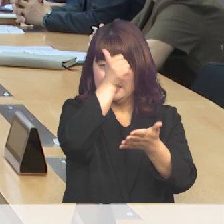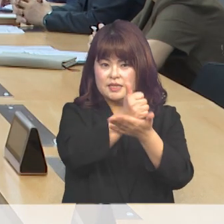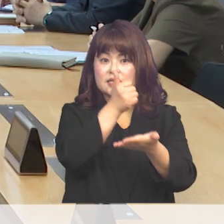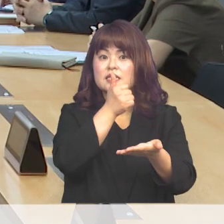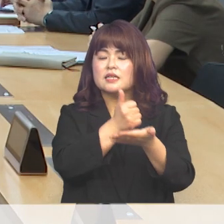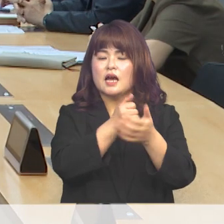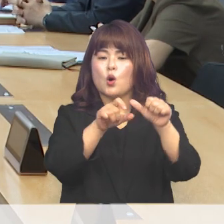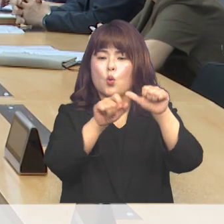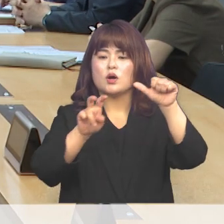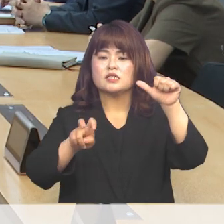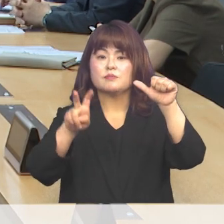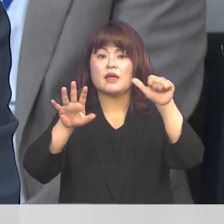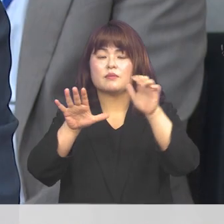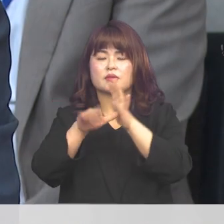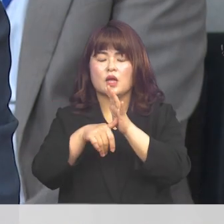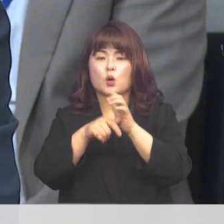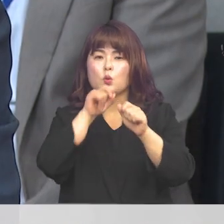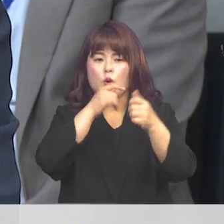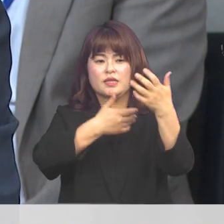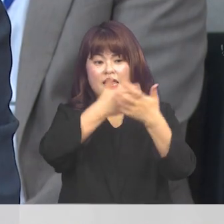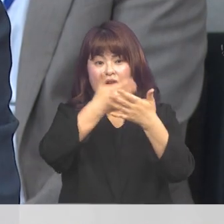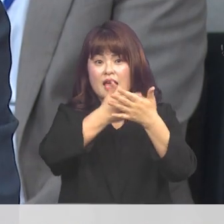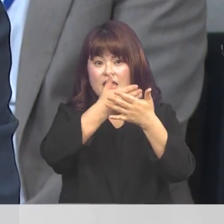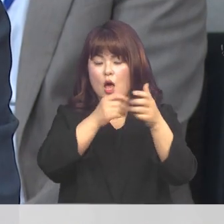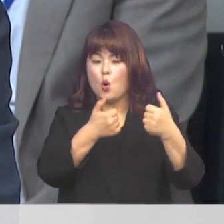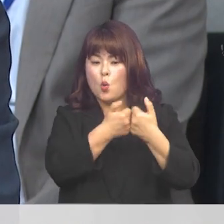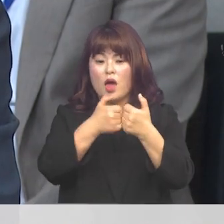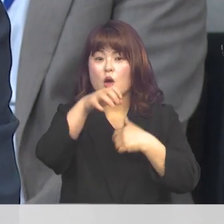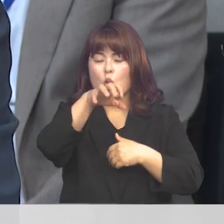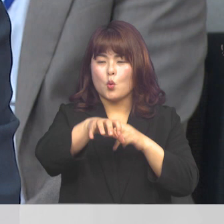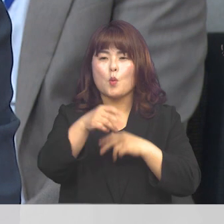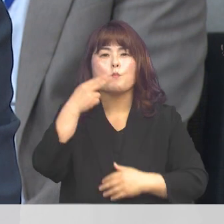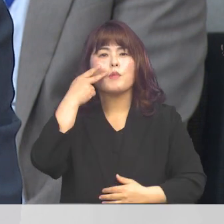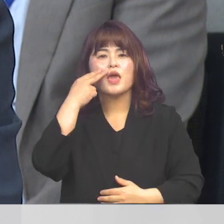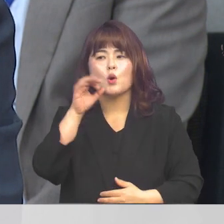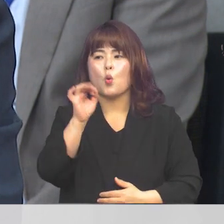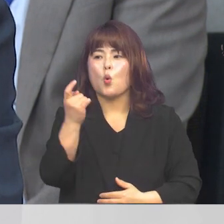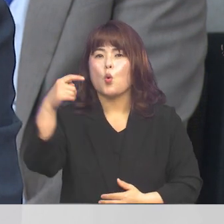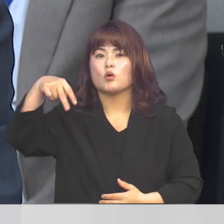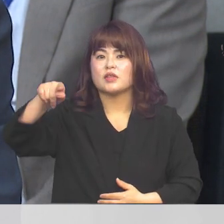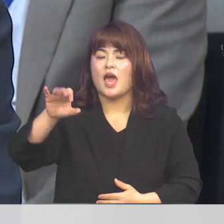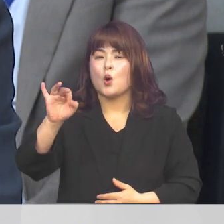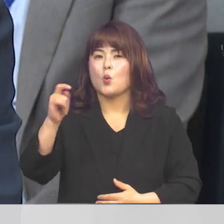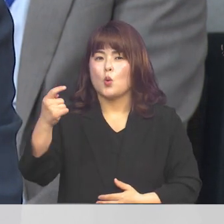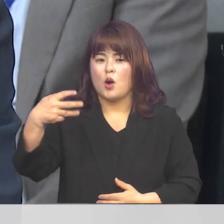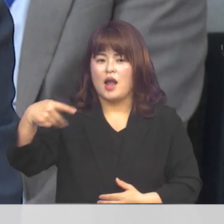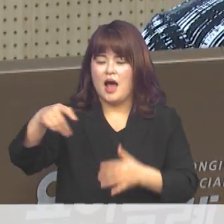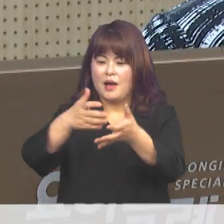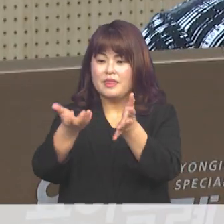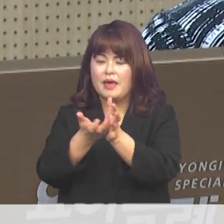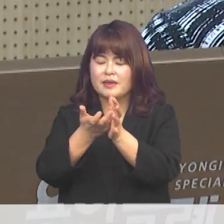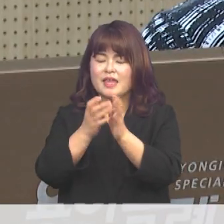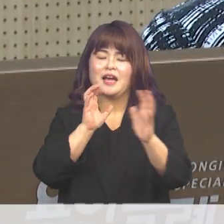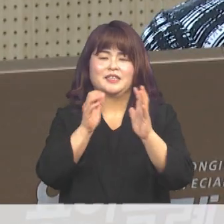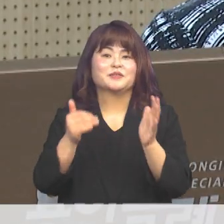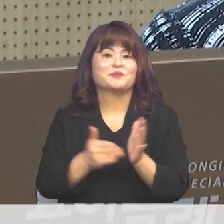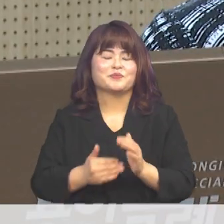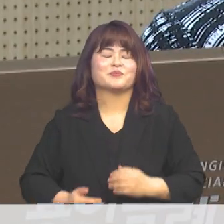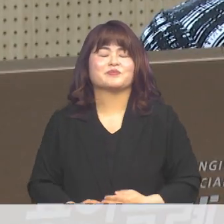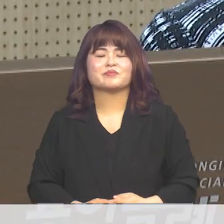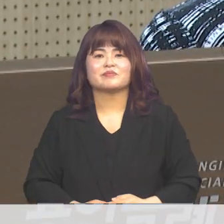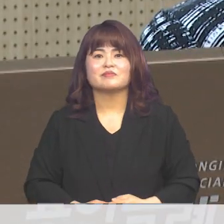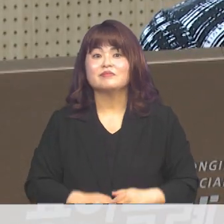이상일 용인특례시장은 23일 시청 영상회의실에서 미국 플로리다주 오세올라 카운티 대표단과